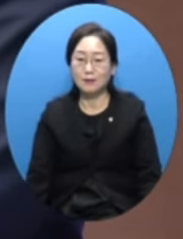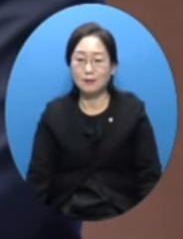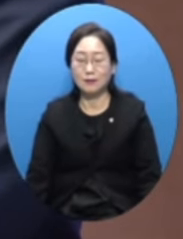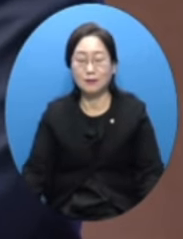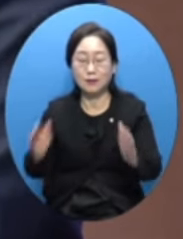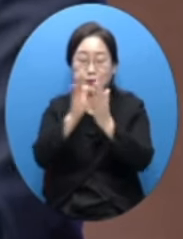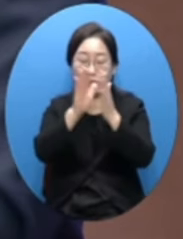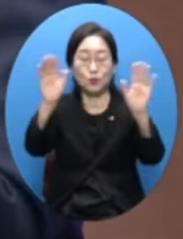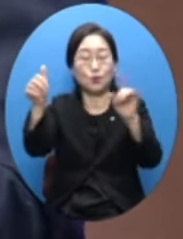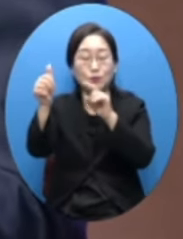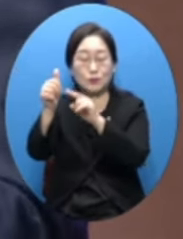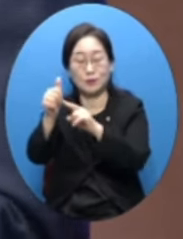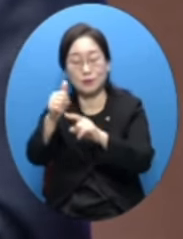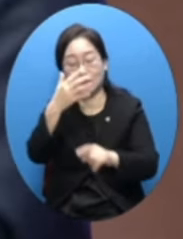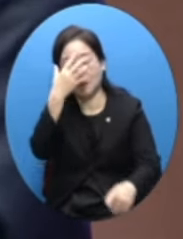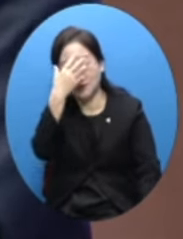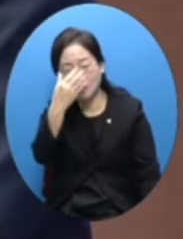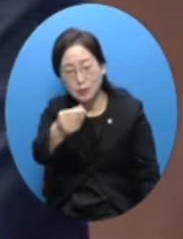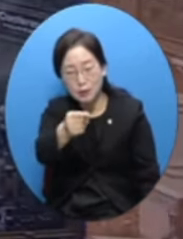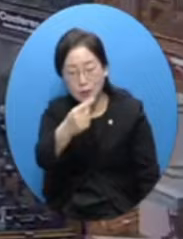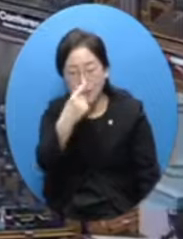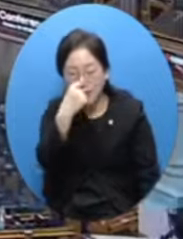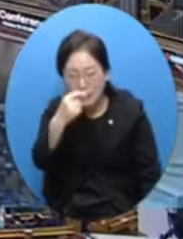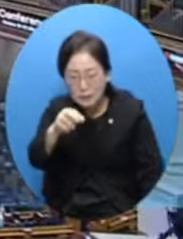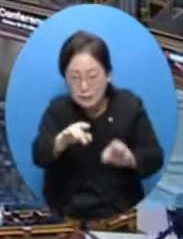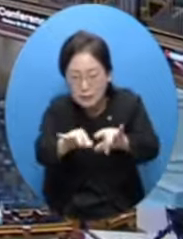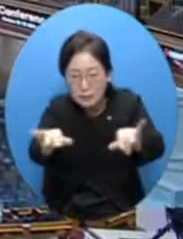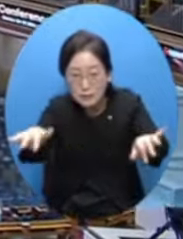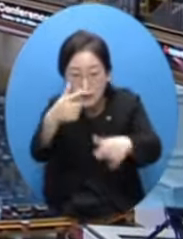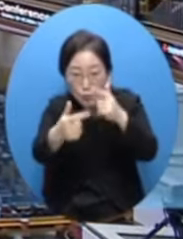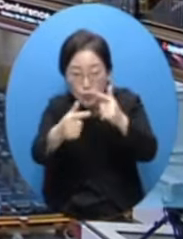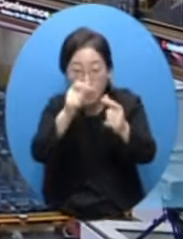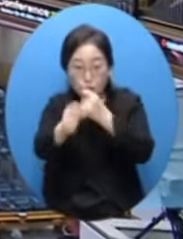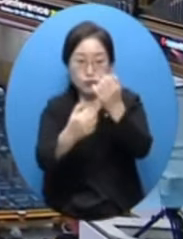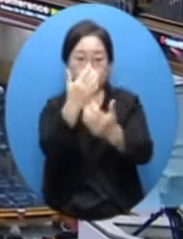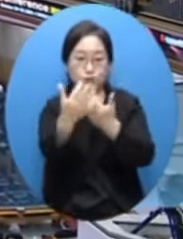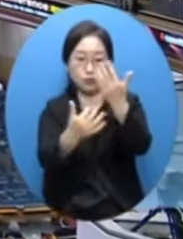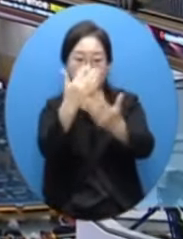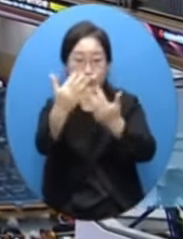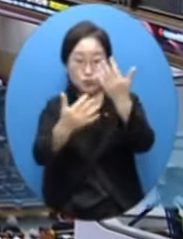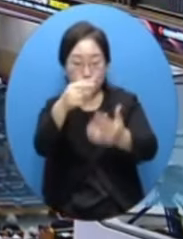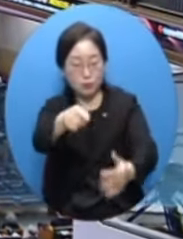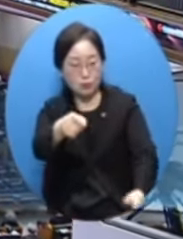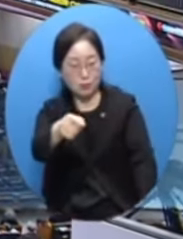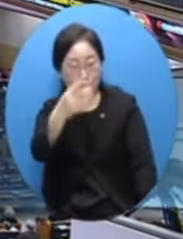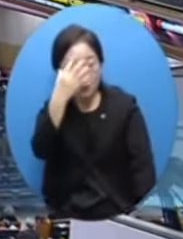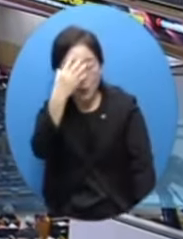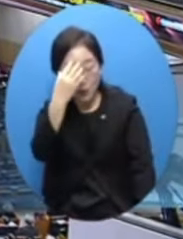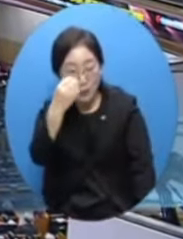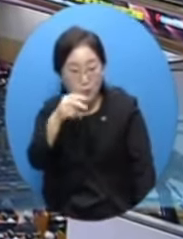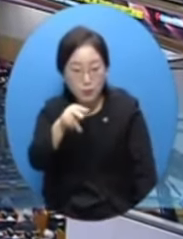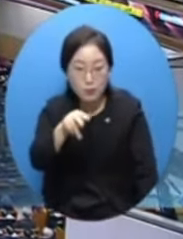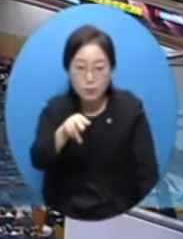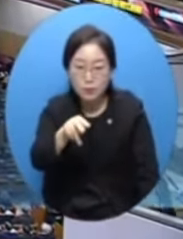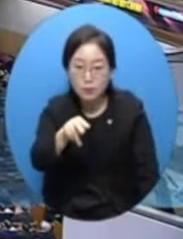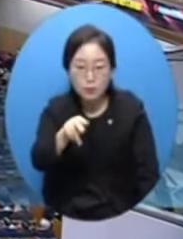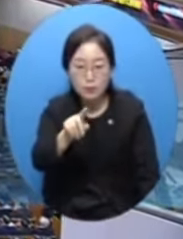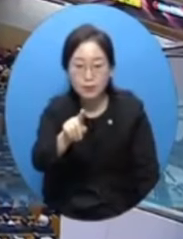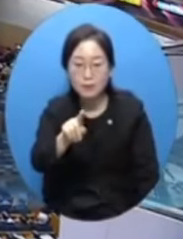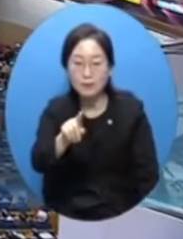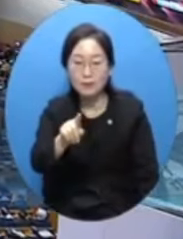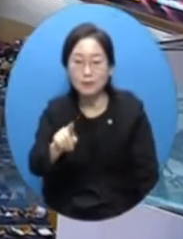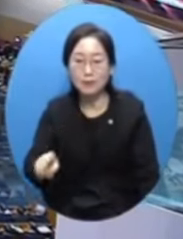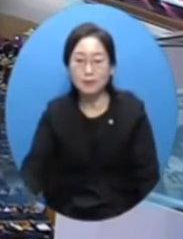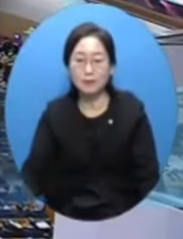모세가 보니까 그 가시떨기에 불이 붙었습니다. 불 붙은 가시떨기를 보고 다가갔는데